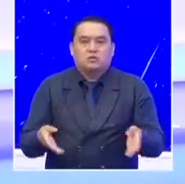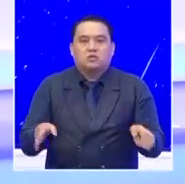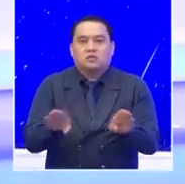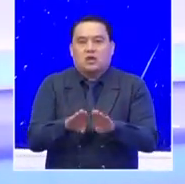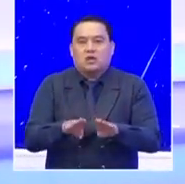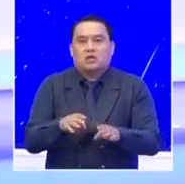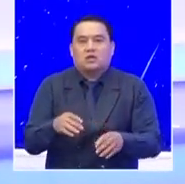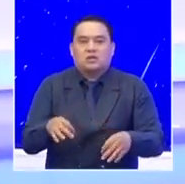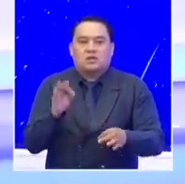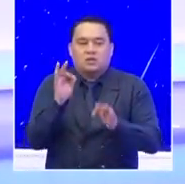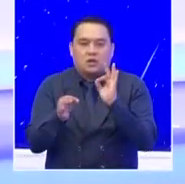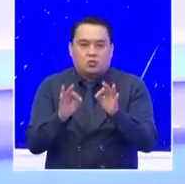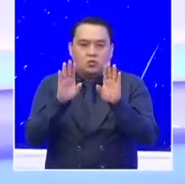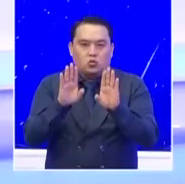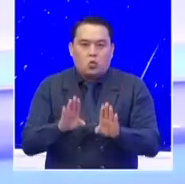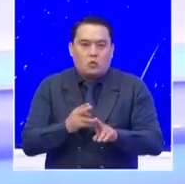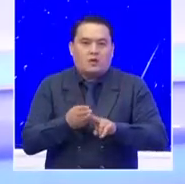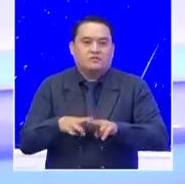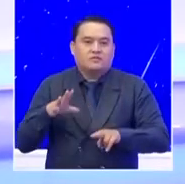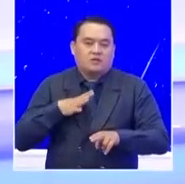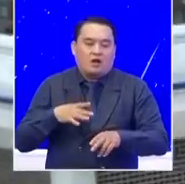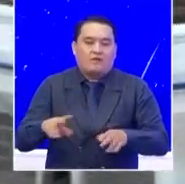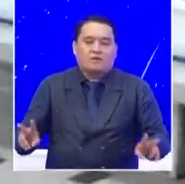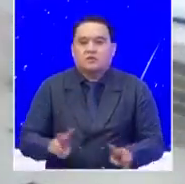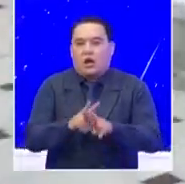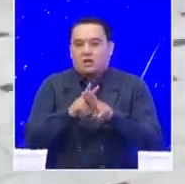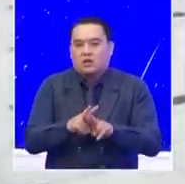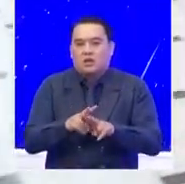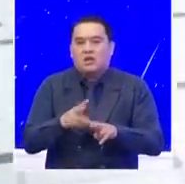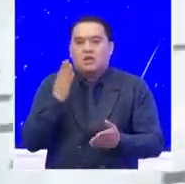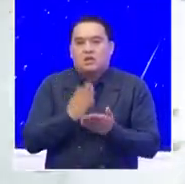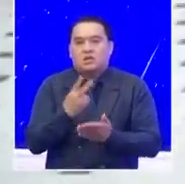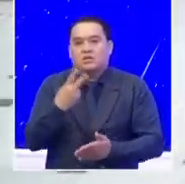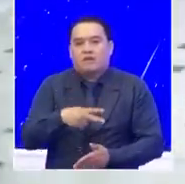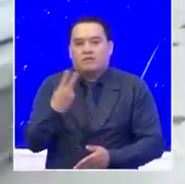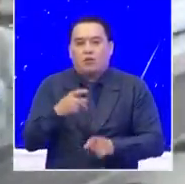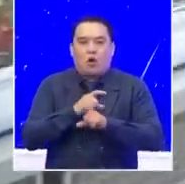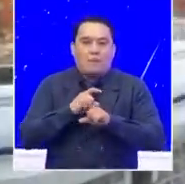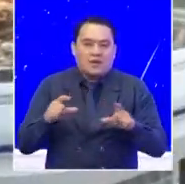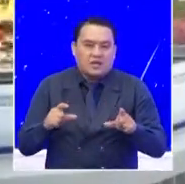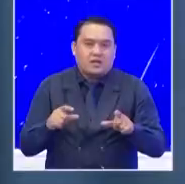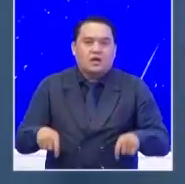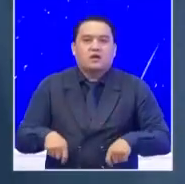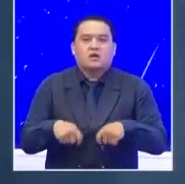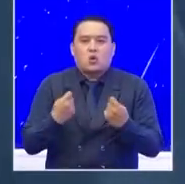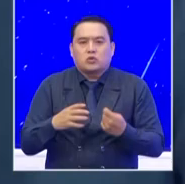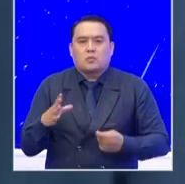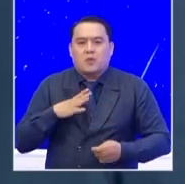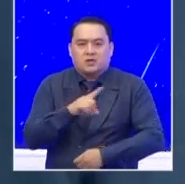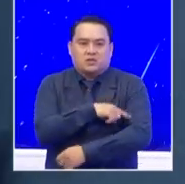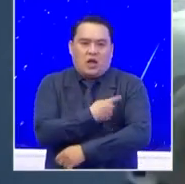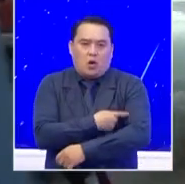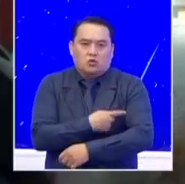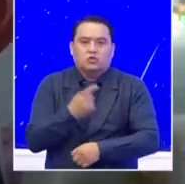нарушения санитарных норм в Нур-Султане. В ходе мониторинга выявлены недочеты на 22 объектах. Ранее за нарушение санторм